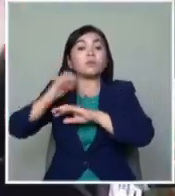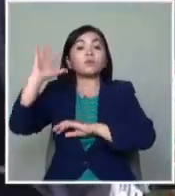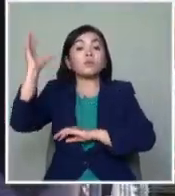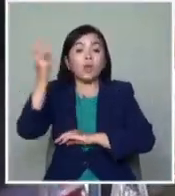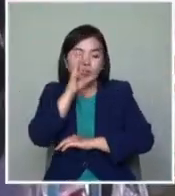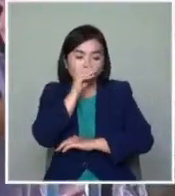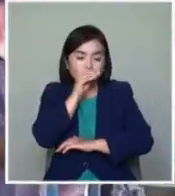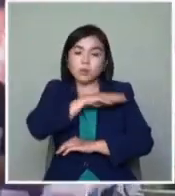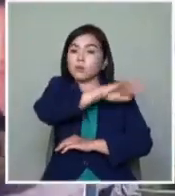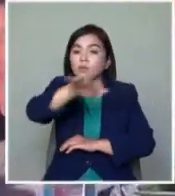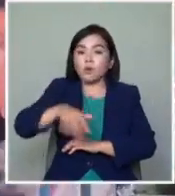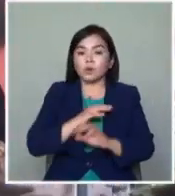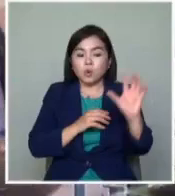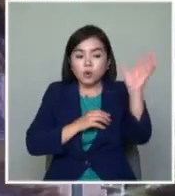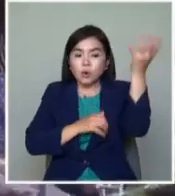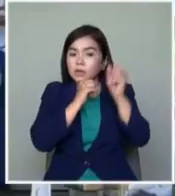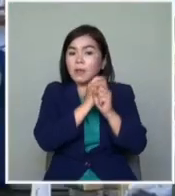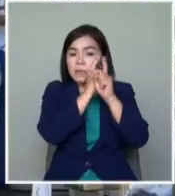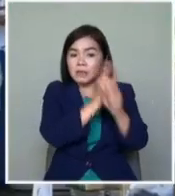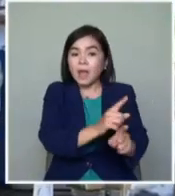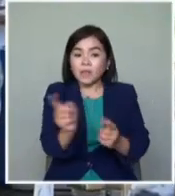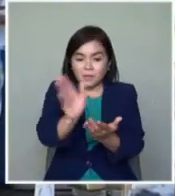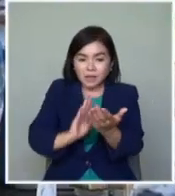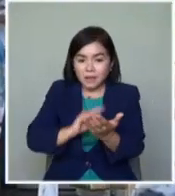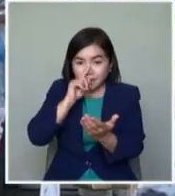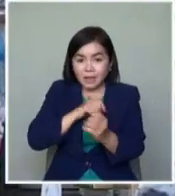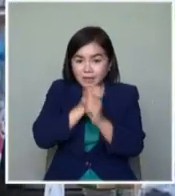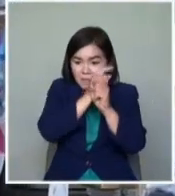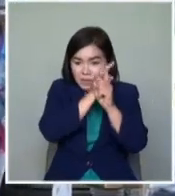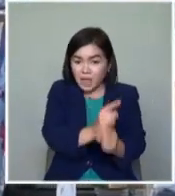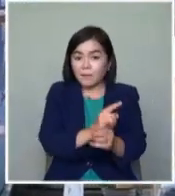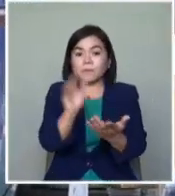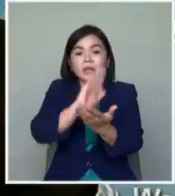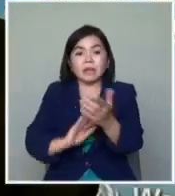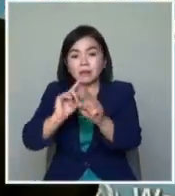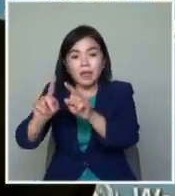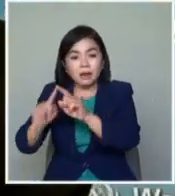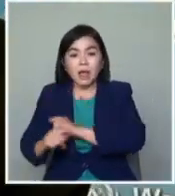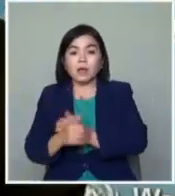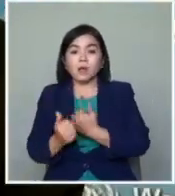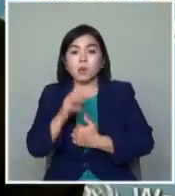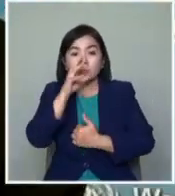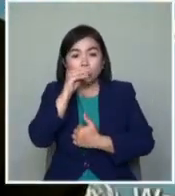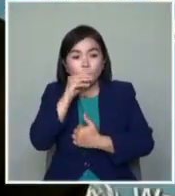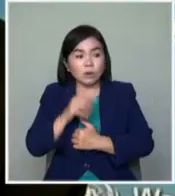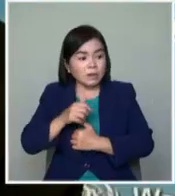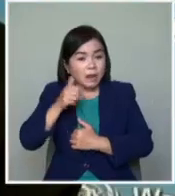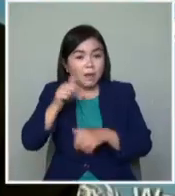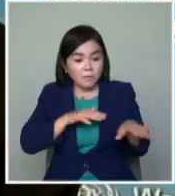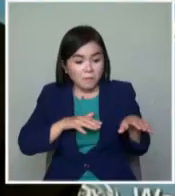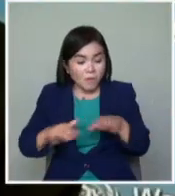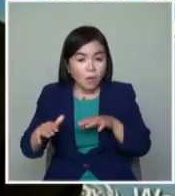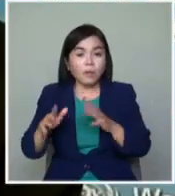อให้ทุกประเทศทำตามแบบอย่างประเทศไทยเพราะไม่มีประเทศไหนสามารถพูดได้เต็มปากว่าเตรียมตัว